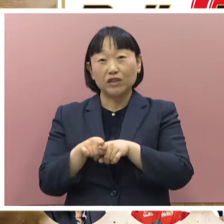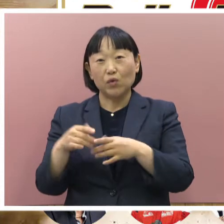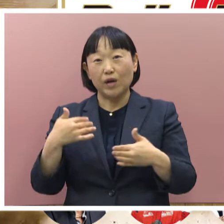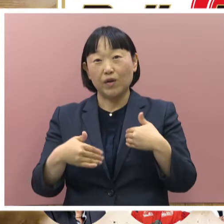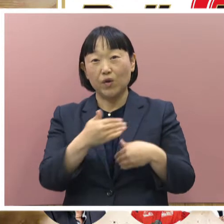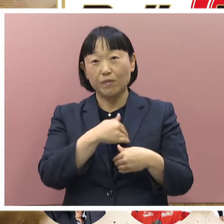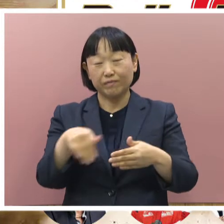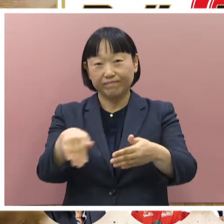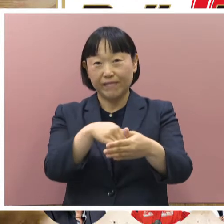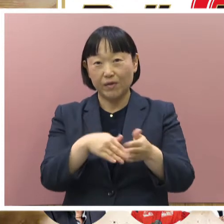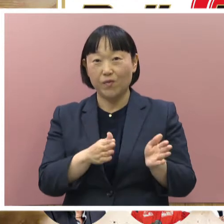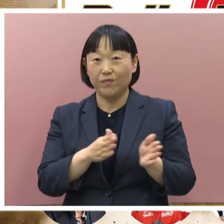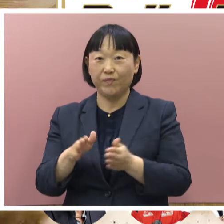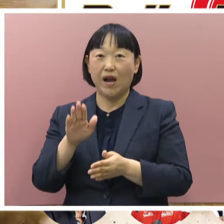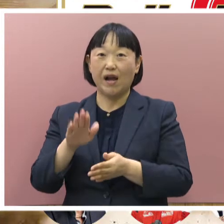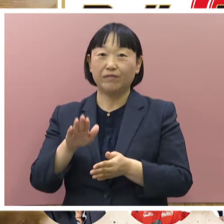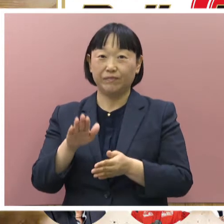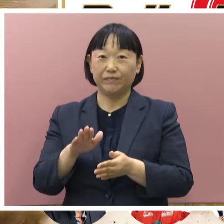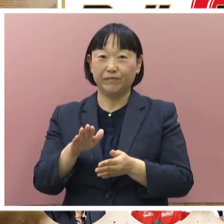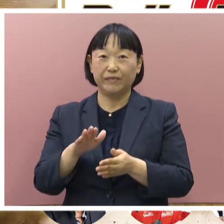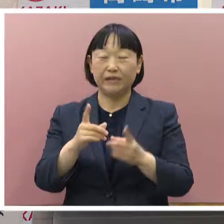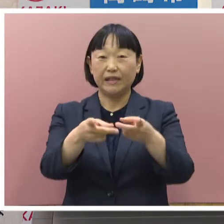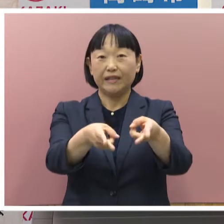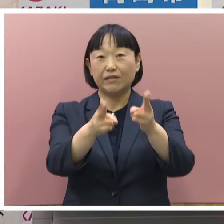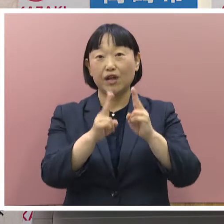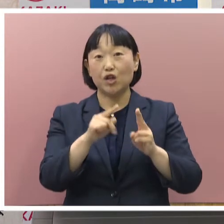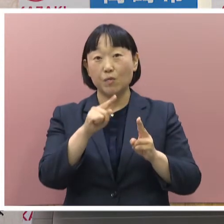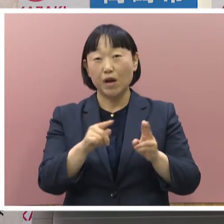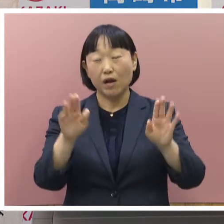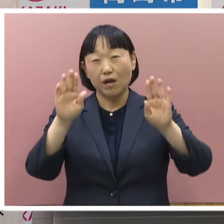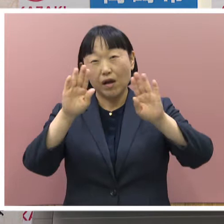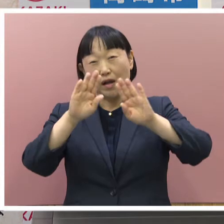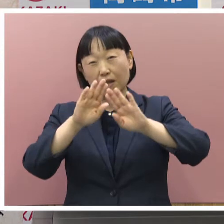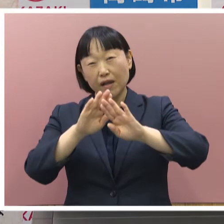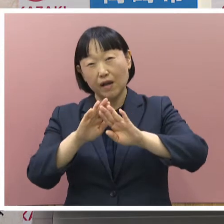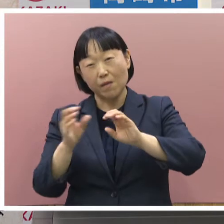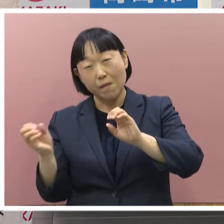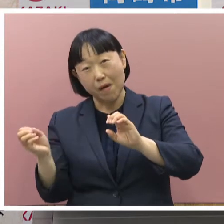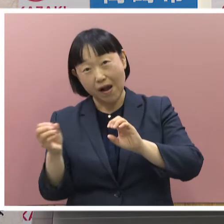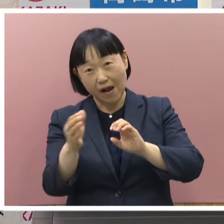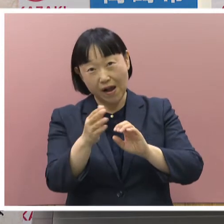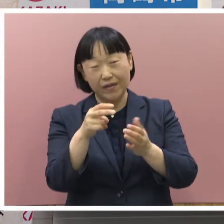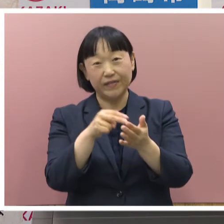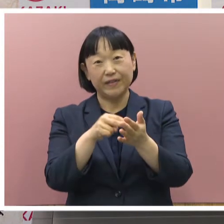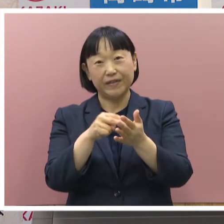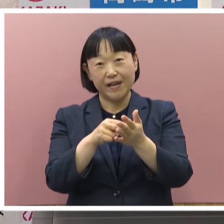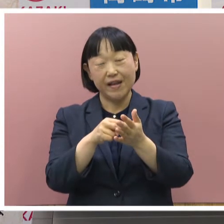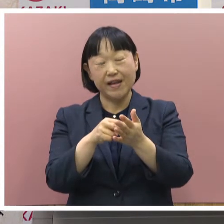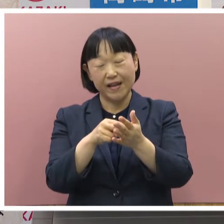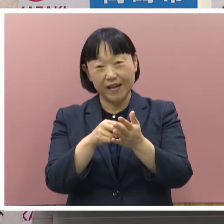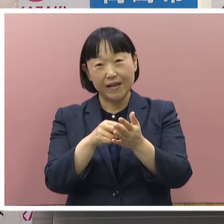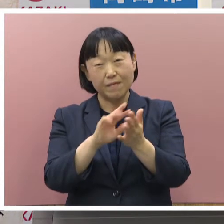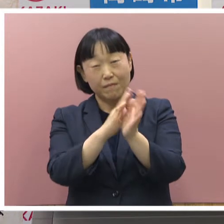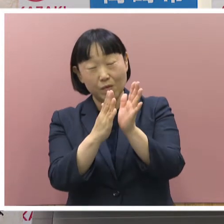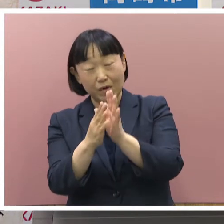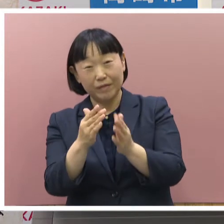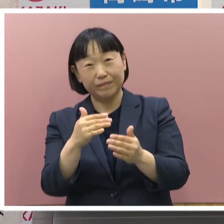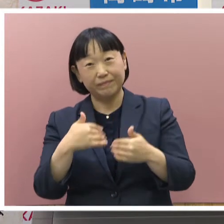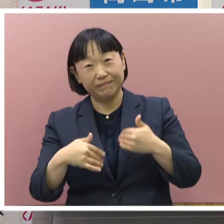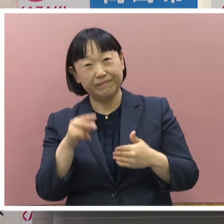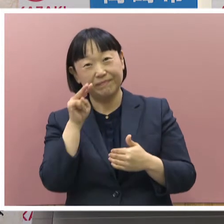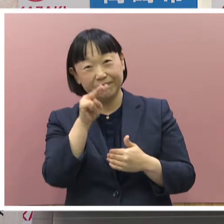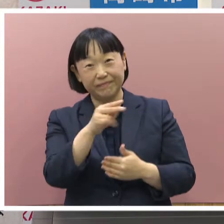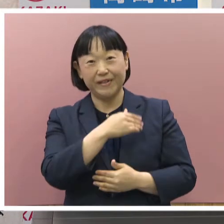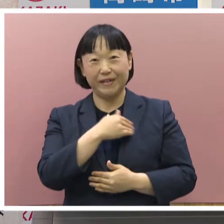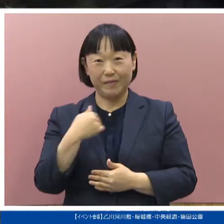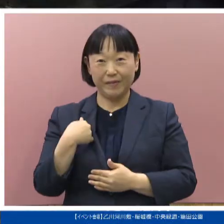ントを計画しております。桜の城橋ではデジタルアートナイトフェスティバルとしてプロジェクションマッピングも開催されます。